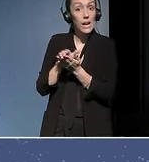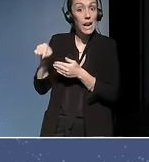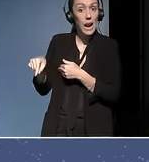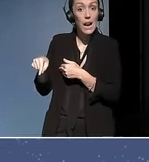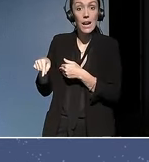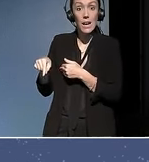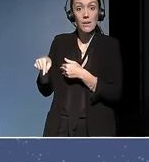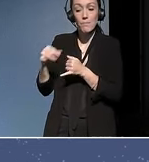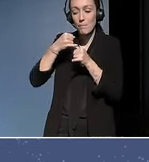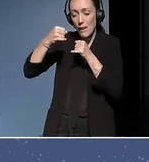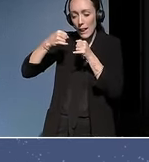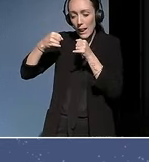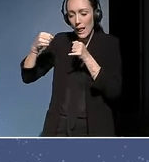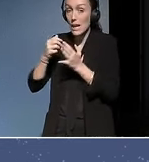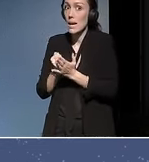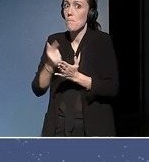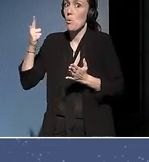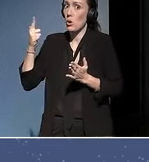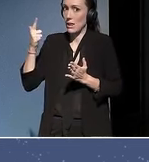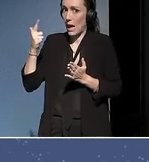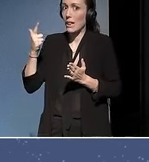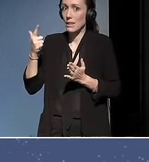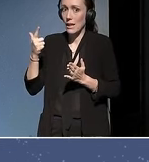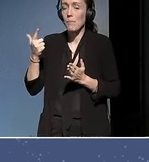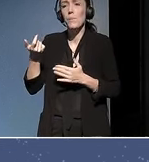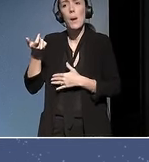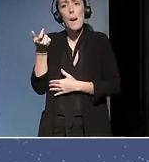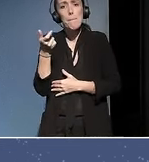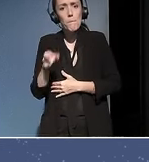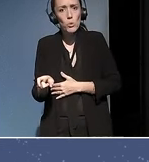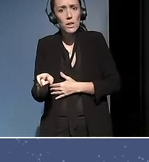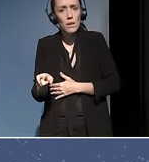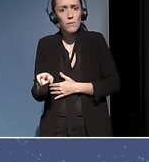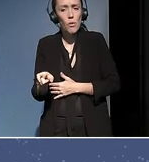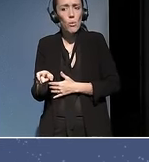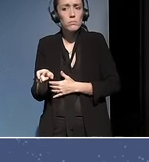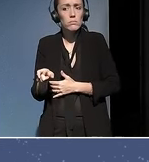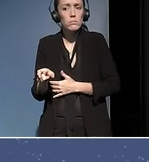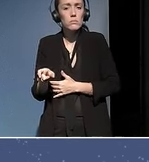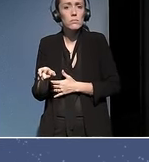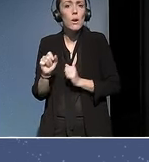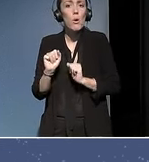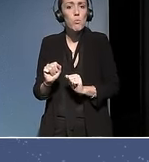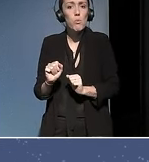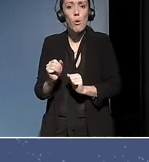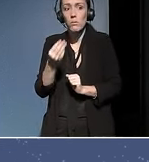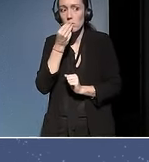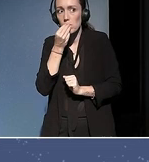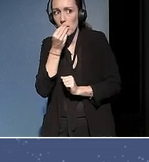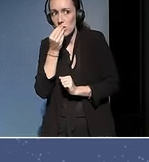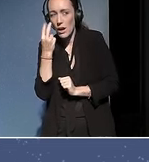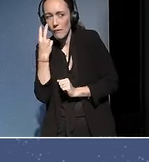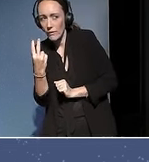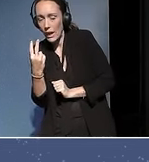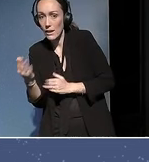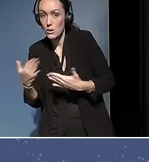importantissimo questo sistema neurovascolare perché gli permette di localizzare le prede anche di notte